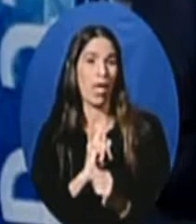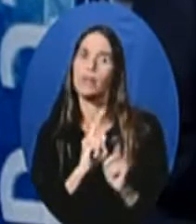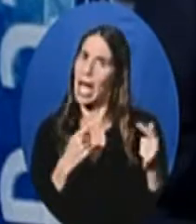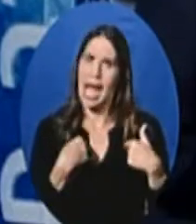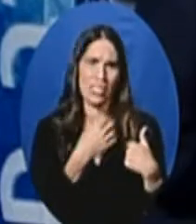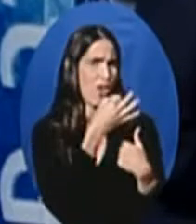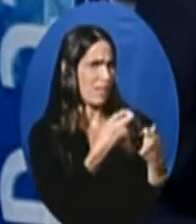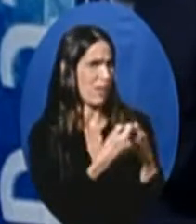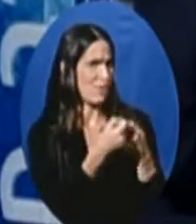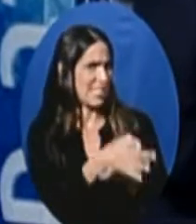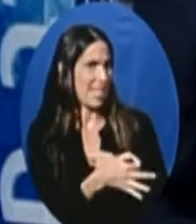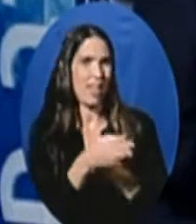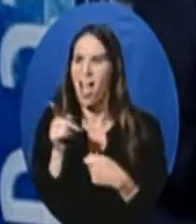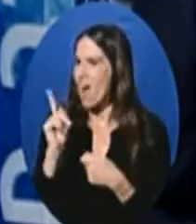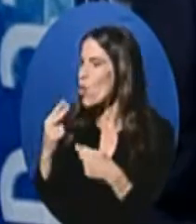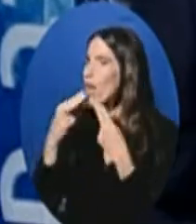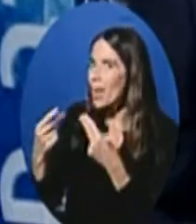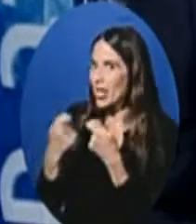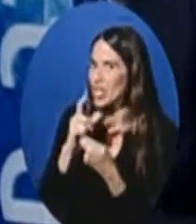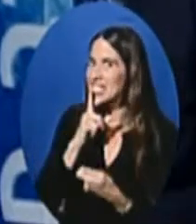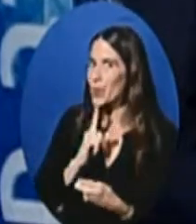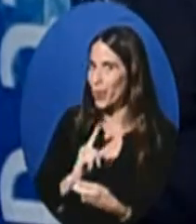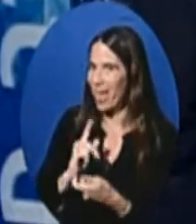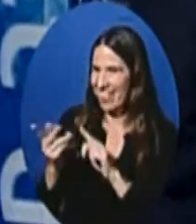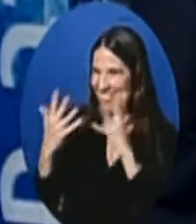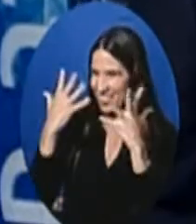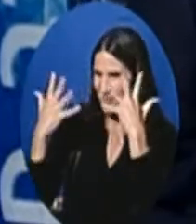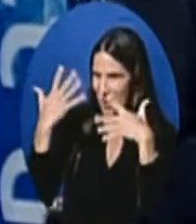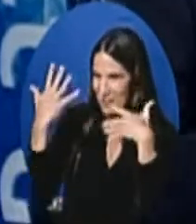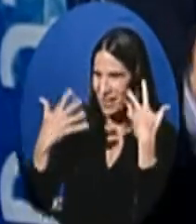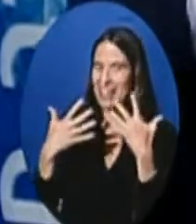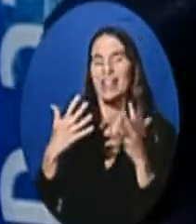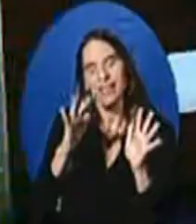סיני. כן, אבל הוא ענה לך לגבי סוריה. נכון, גם